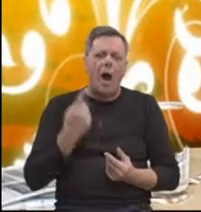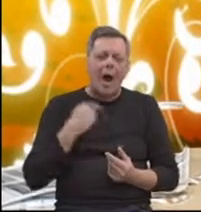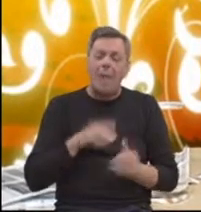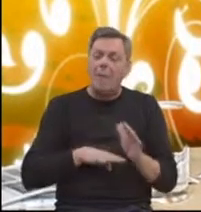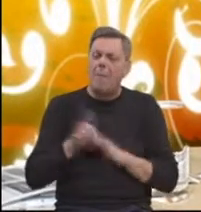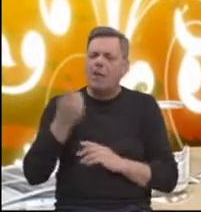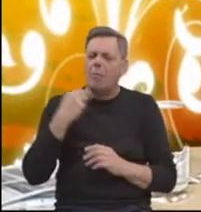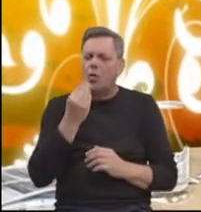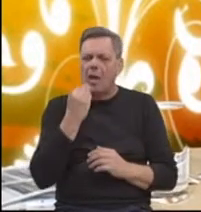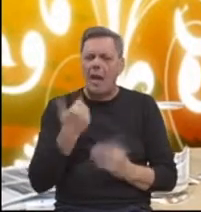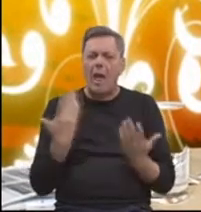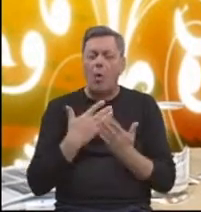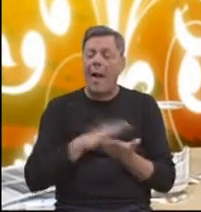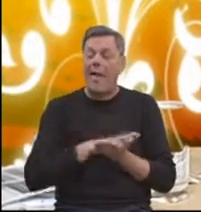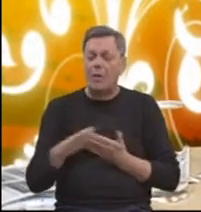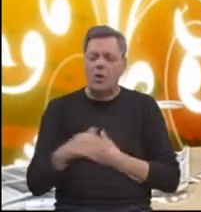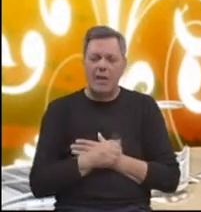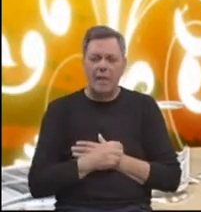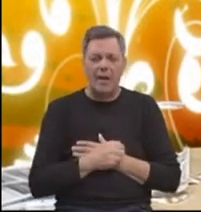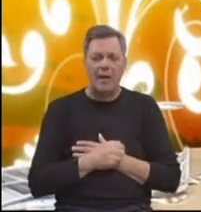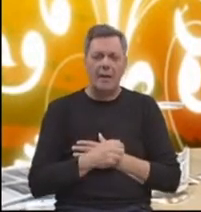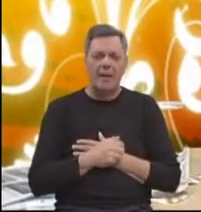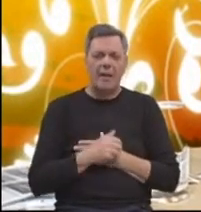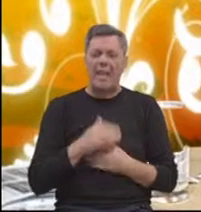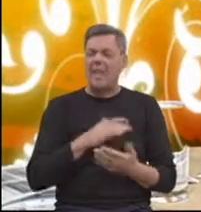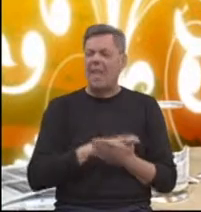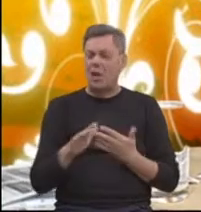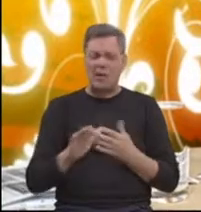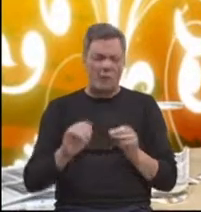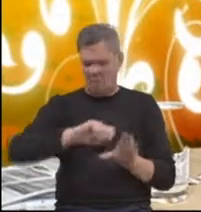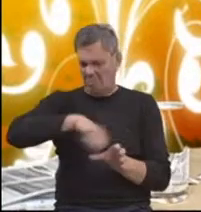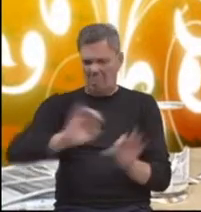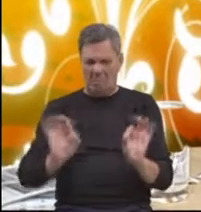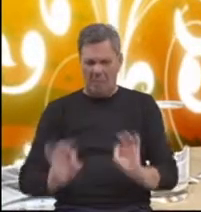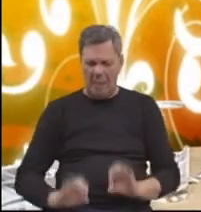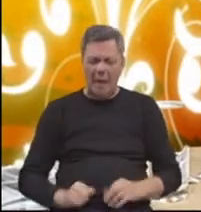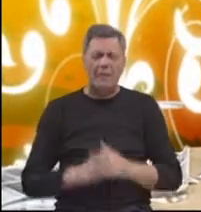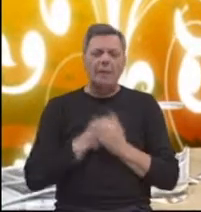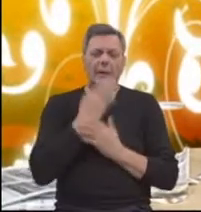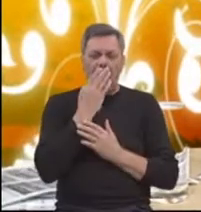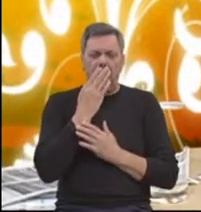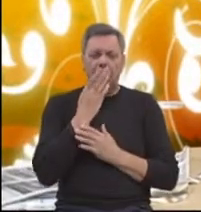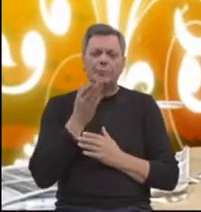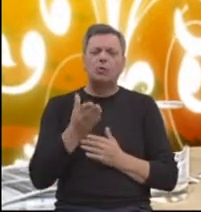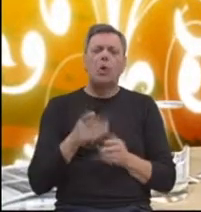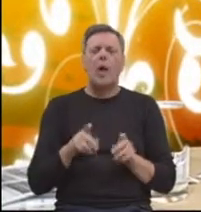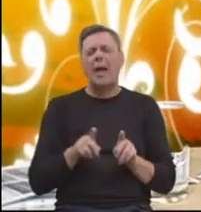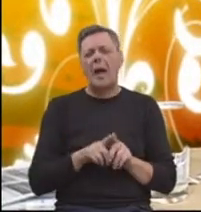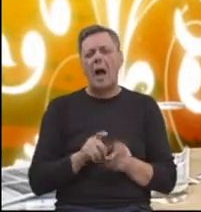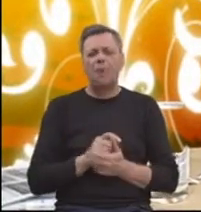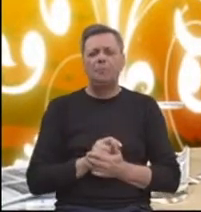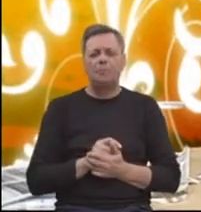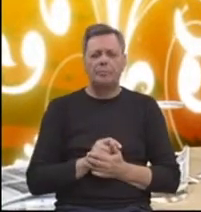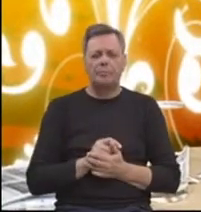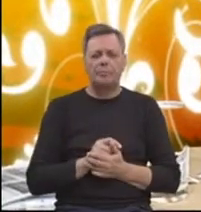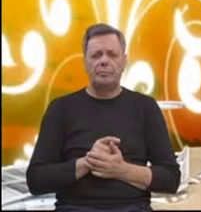hrane koja je vrlo jednostavna. Jednostavno se treba pripremati da bi bila kvalitetna, jer to je kao dobro nam